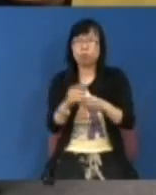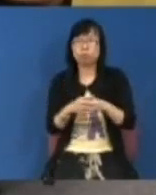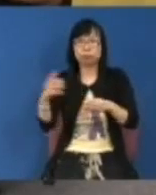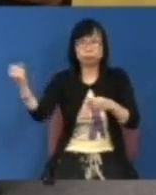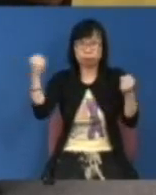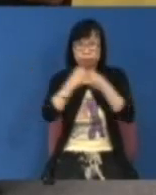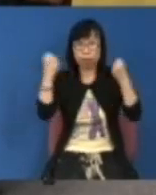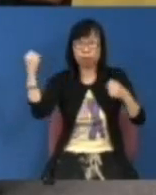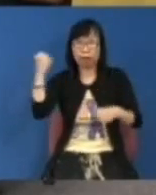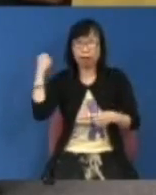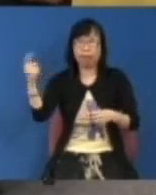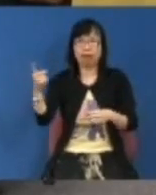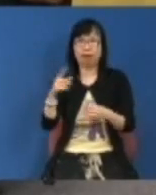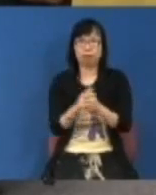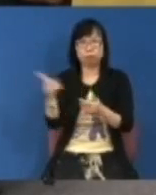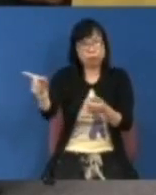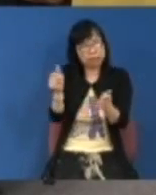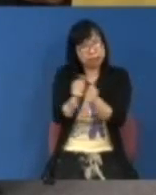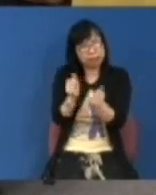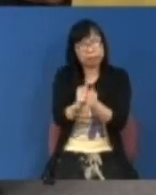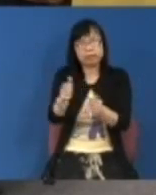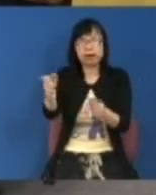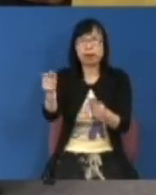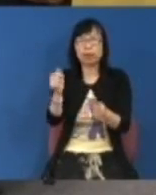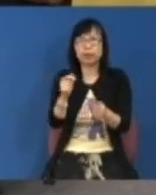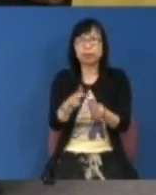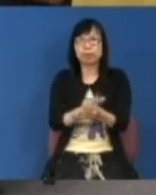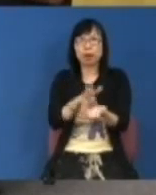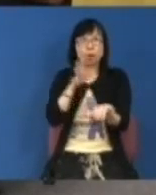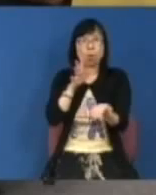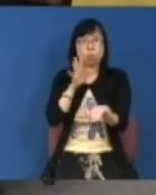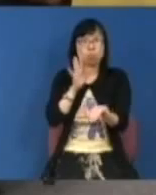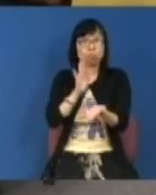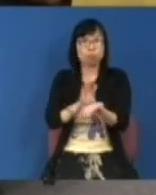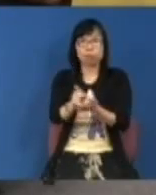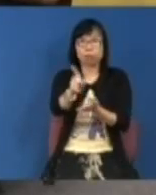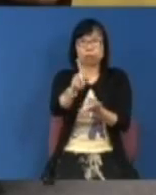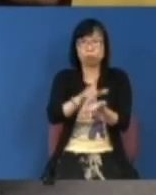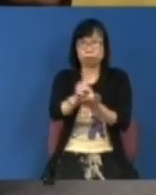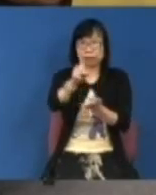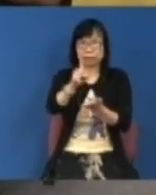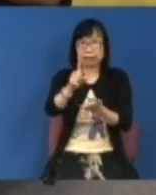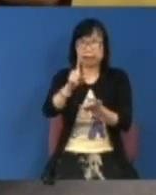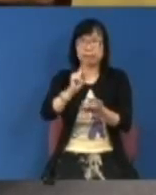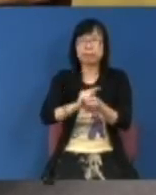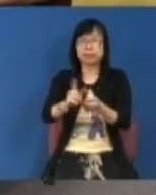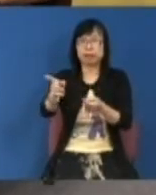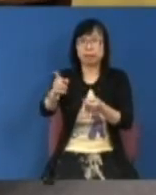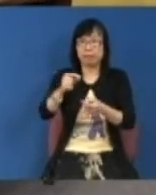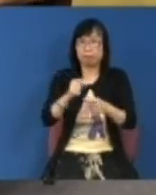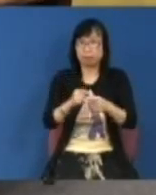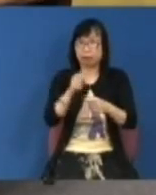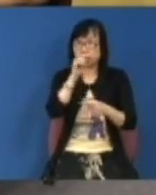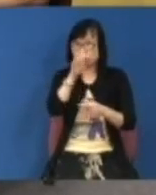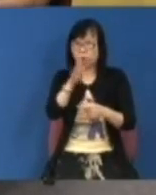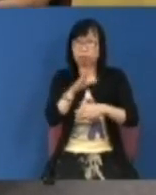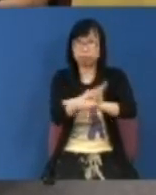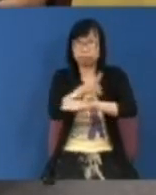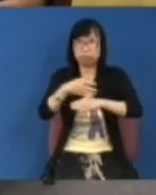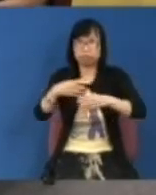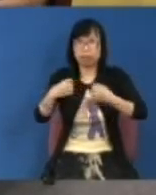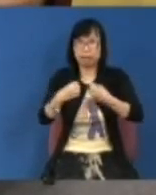專業人士，下至一些幾中產 feel 的一些朋友，一提社民聯就是暴